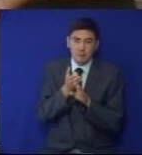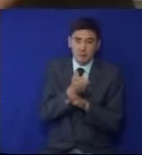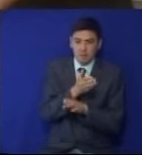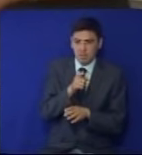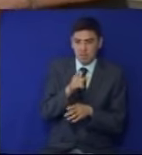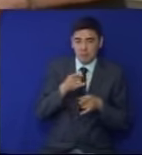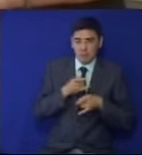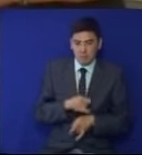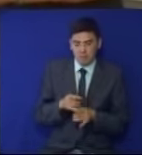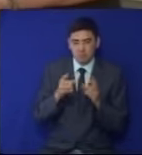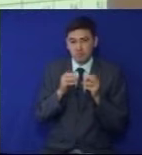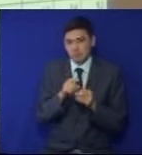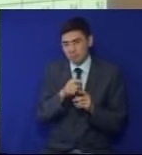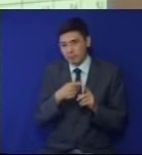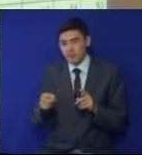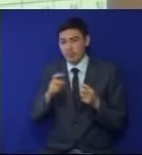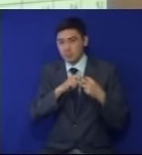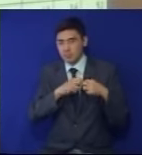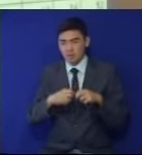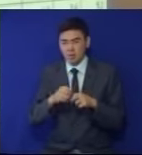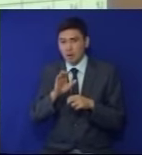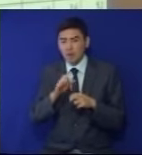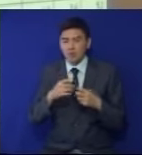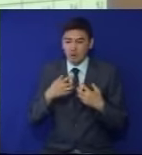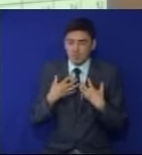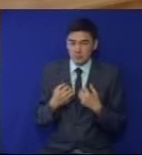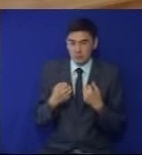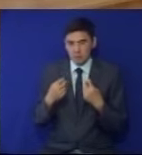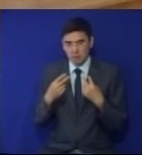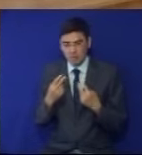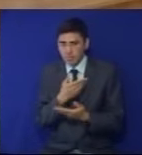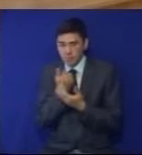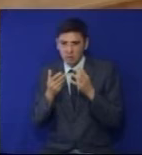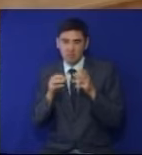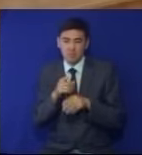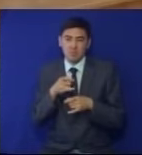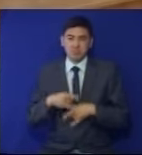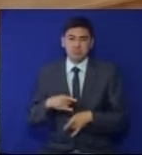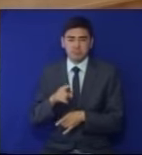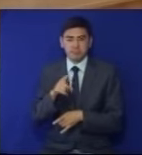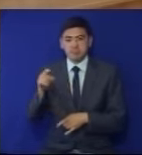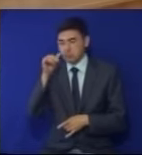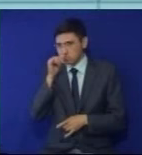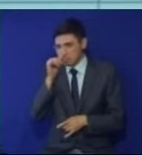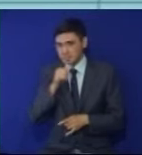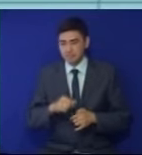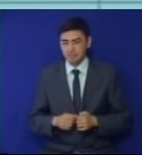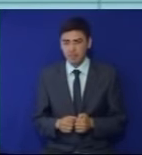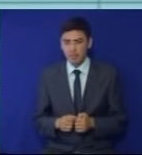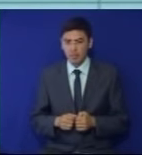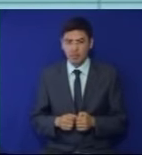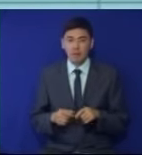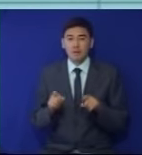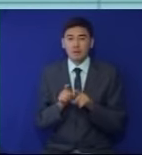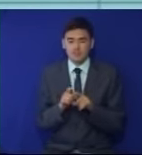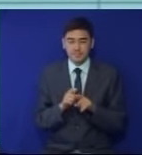Бұл мәселелердің барлығы тұрғындардың ұрпақ денсаулығын қалай сақтауды білмегендігінің салдары. Ауылдық жерлерде болған отбасы орталығы қорының өкілдері